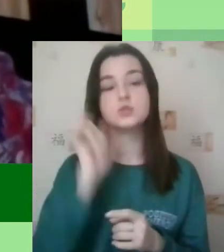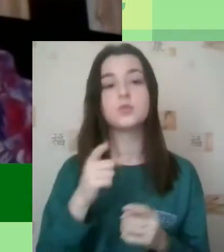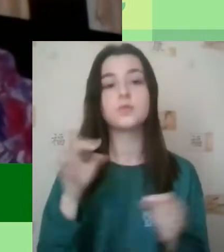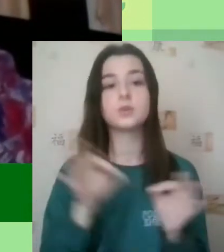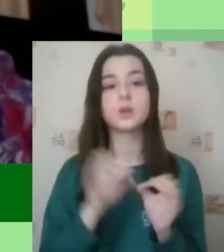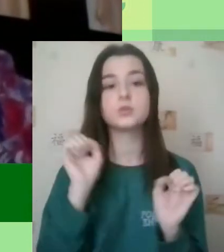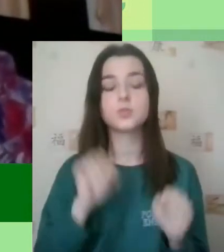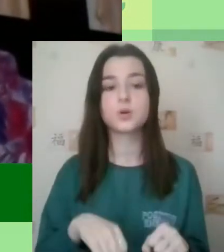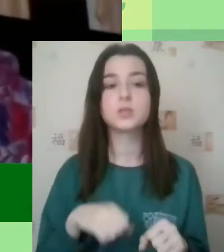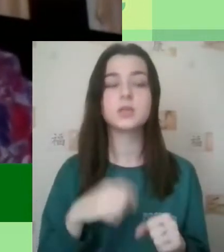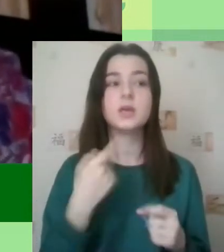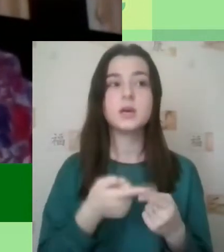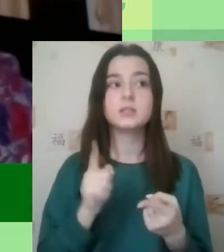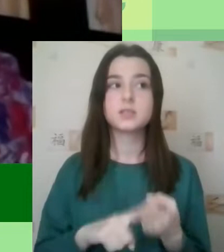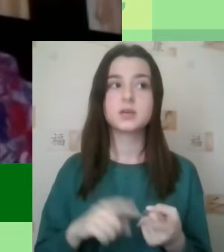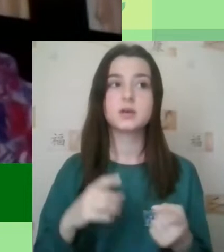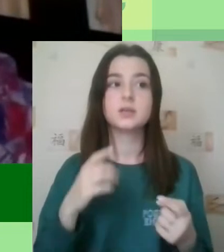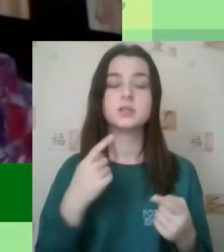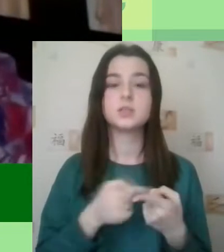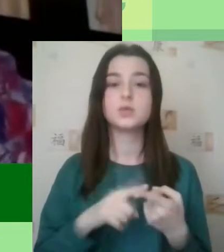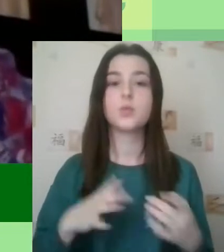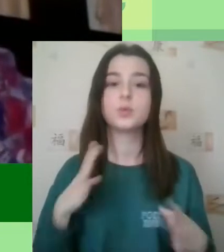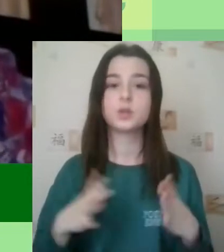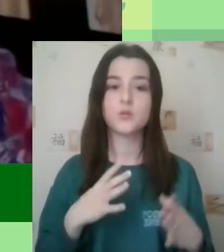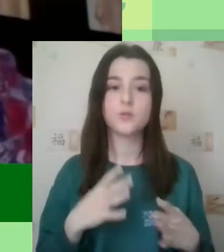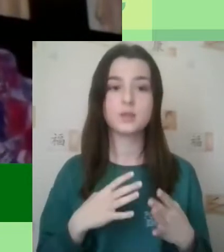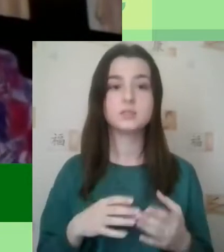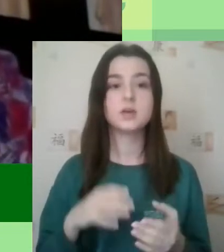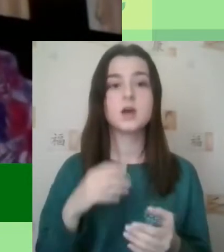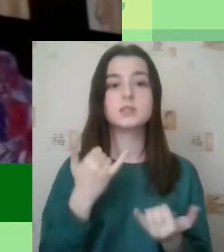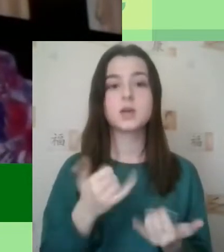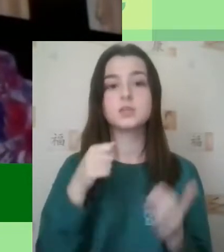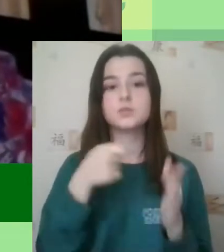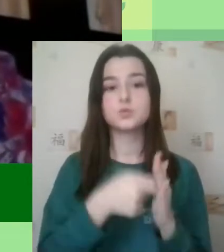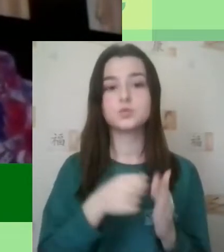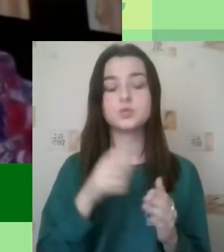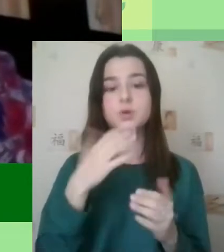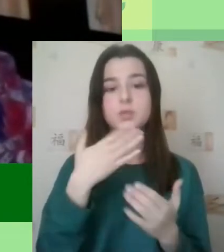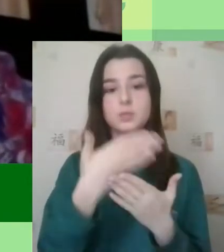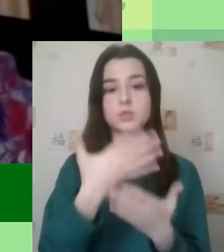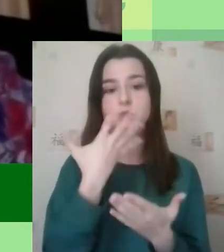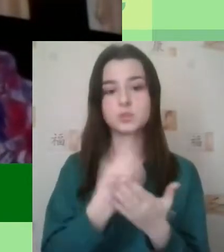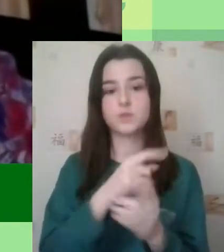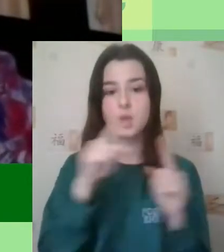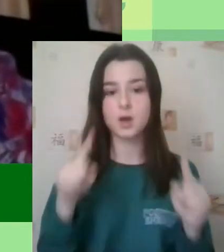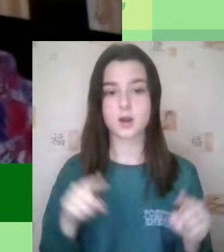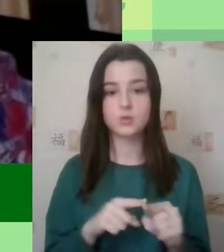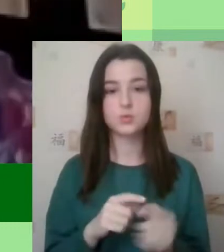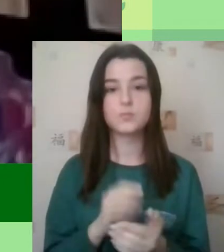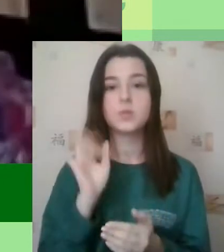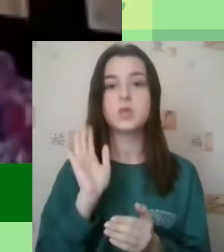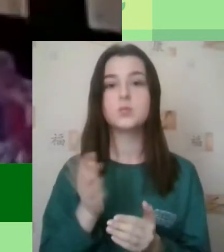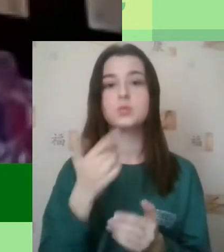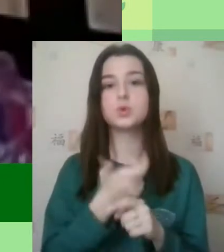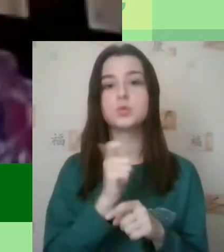апробувати, застосувати, потренуватись і так далі. Я зараз включу демонстрацію свого екрану і буду